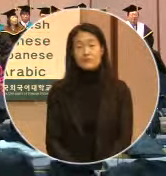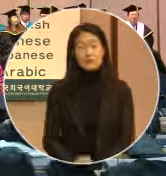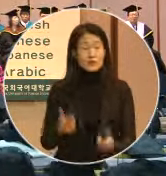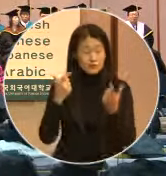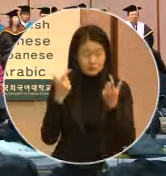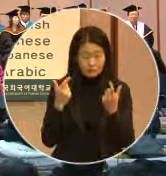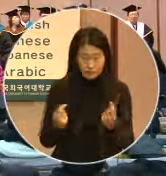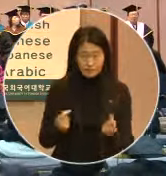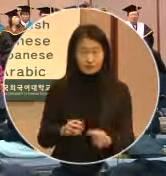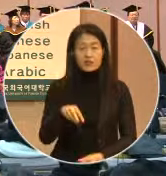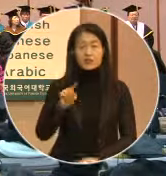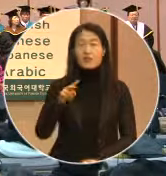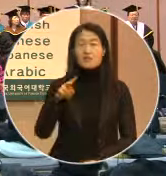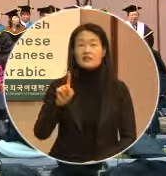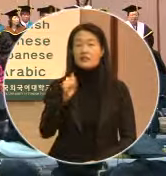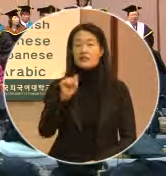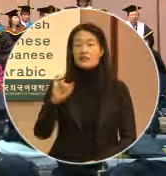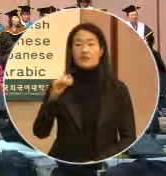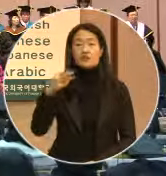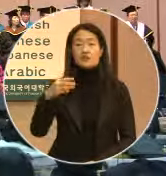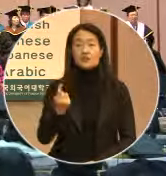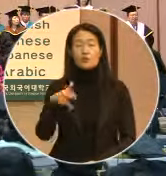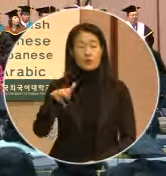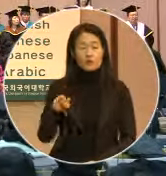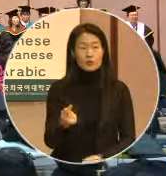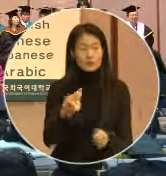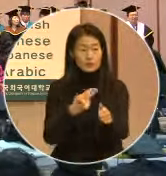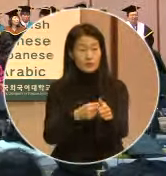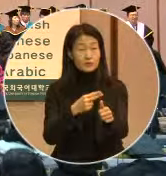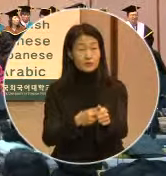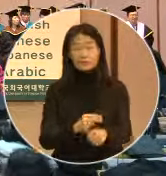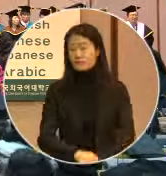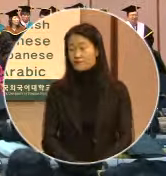1번 하고 사사 히로코 교수님.